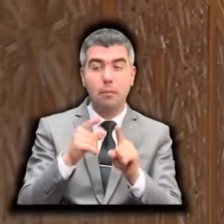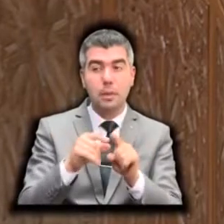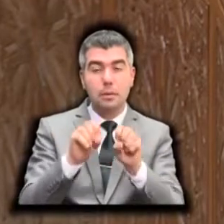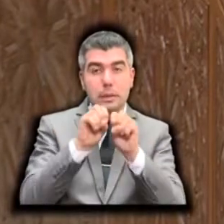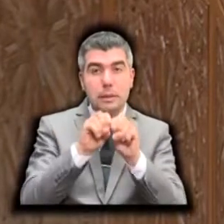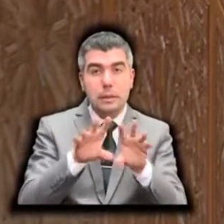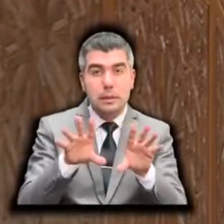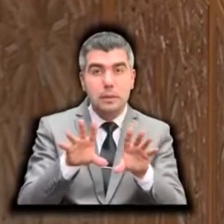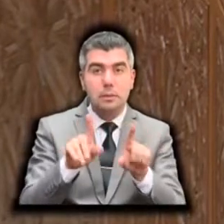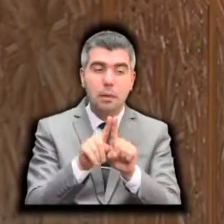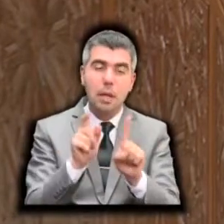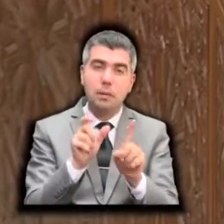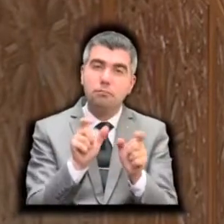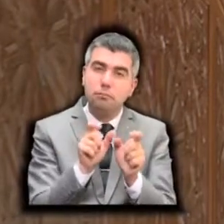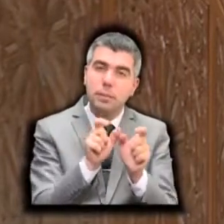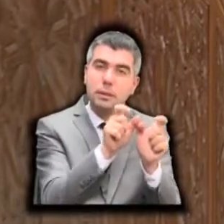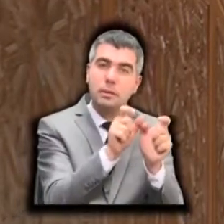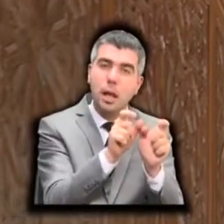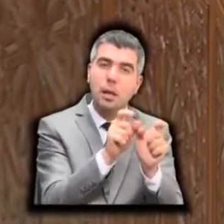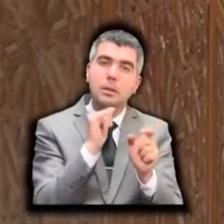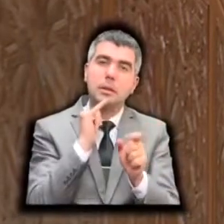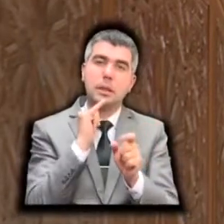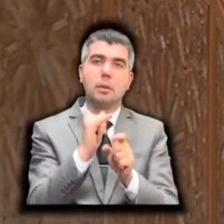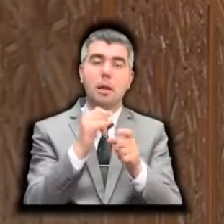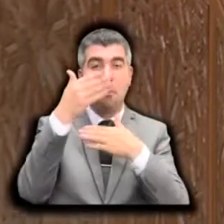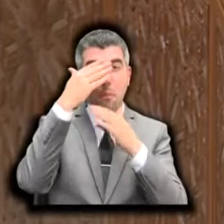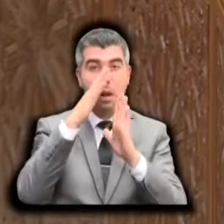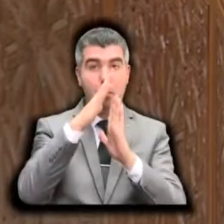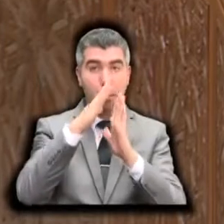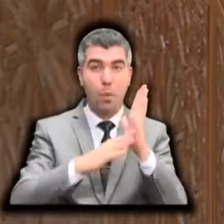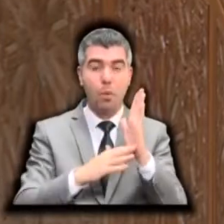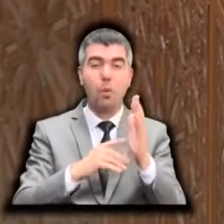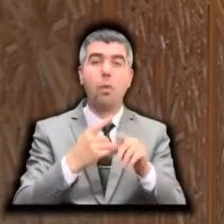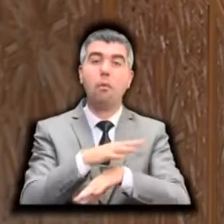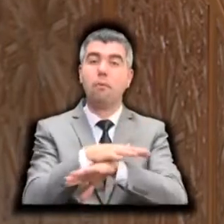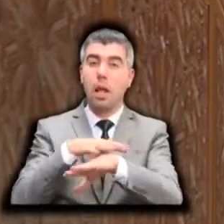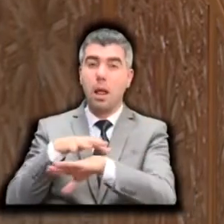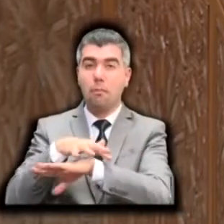درنا مواكبه تقنيه على المستوى الوطني وعلى المستوى الجهوي،